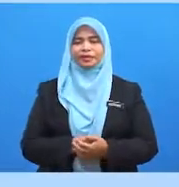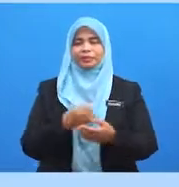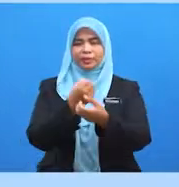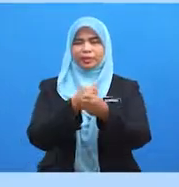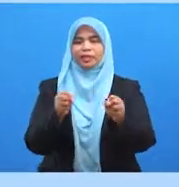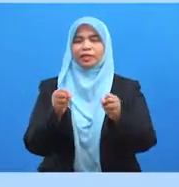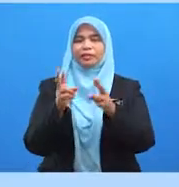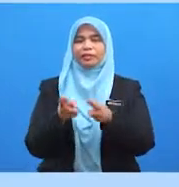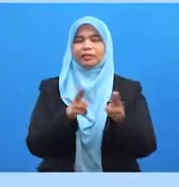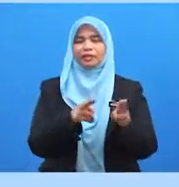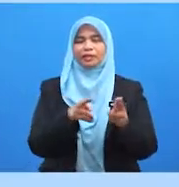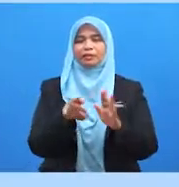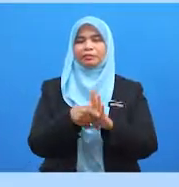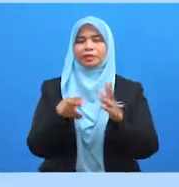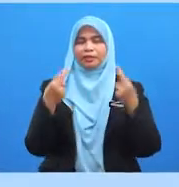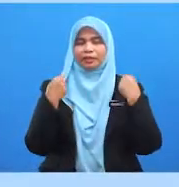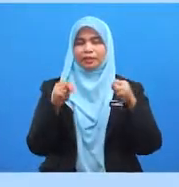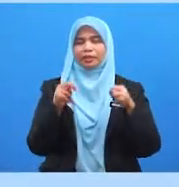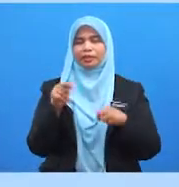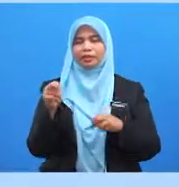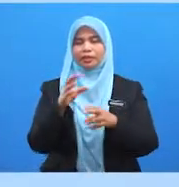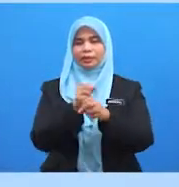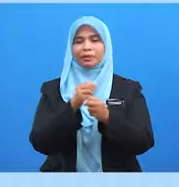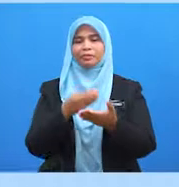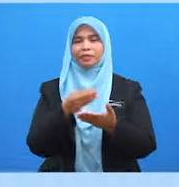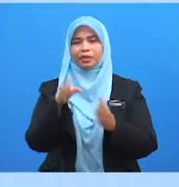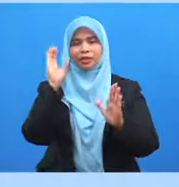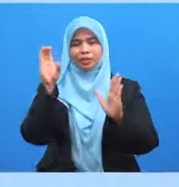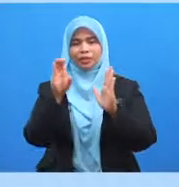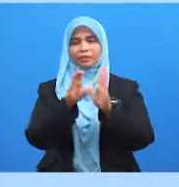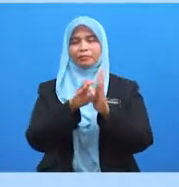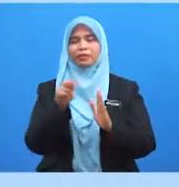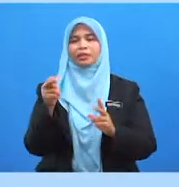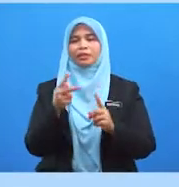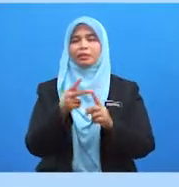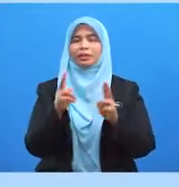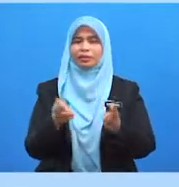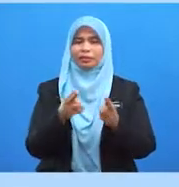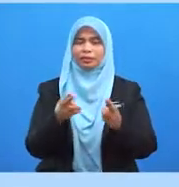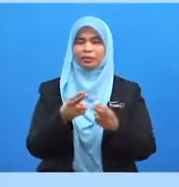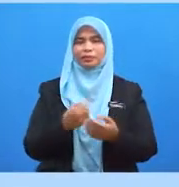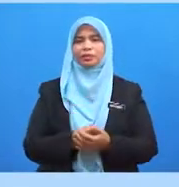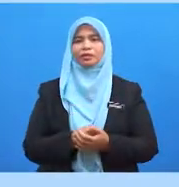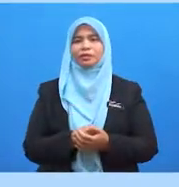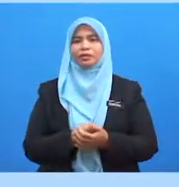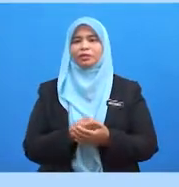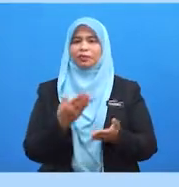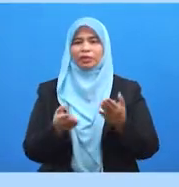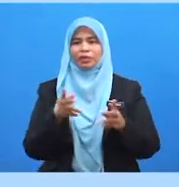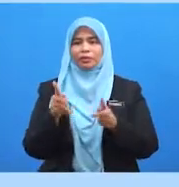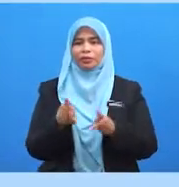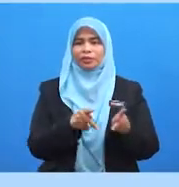Penyediaan rancangan perniagaan dapat memberi gambaran kepada usahawan sama ada projek